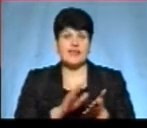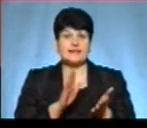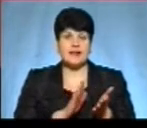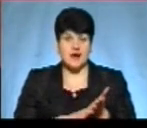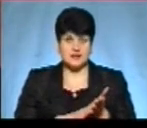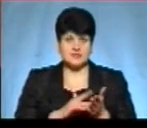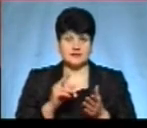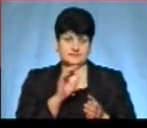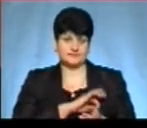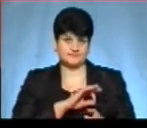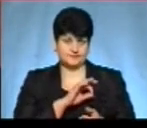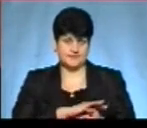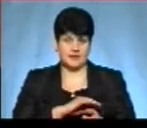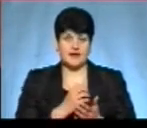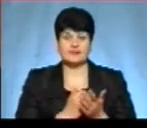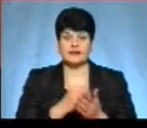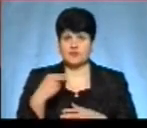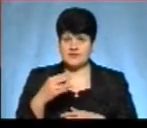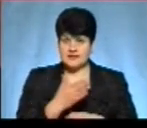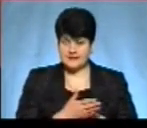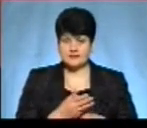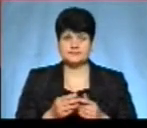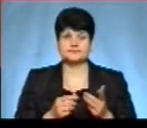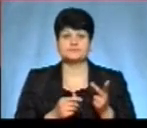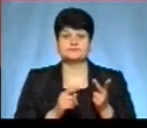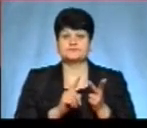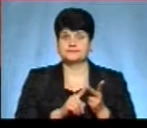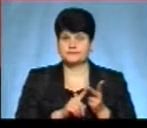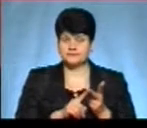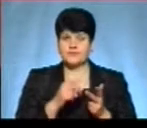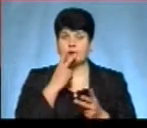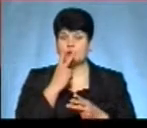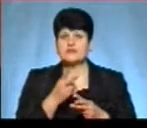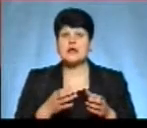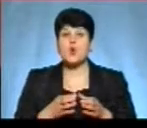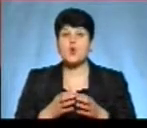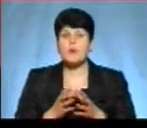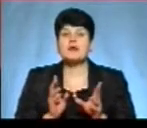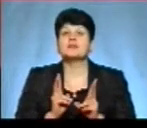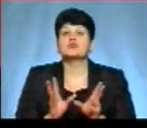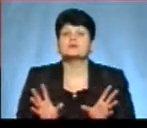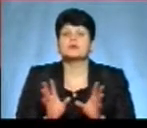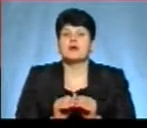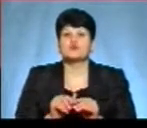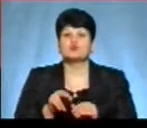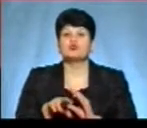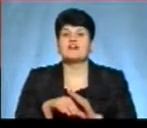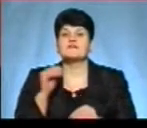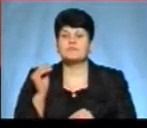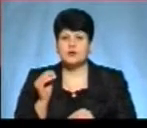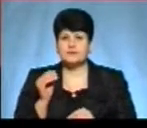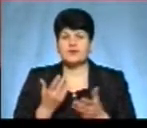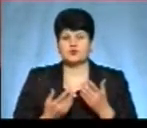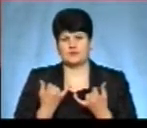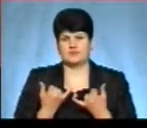в президенти. По-третє, подивитися їхню команду, так, з ким вони йдуть на вибори. Тому що, якщо ми говоримо